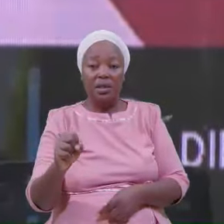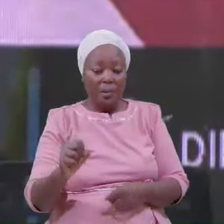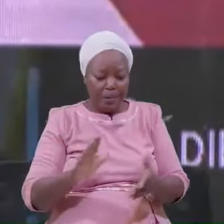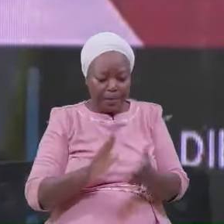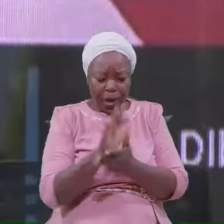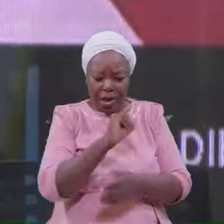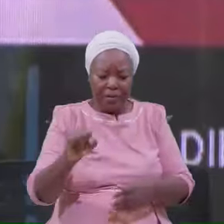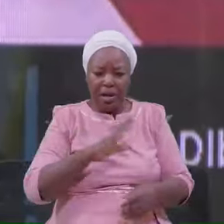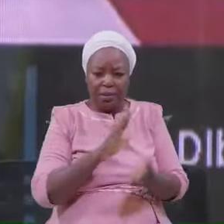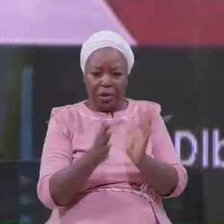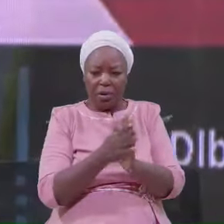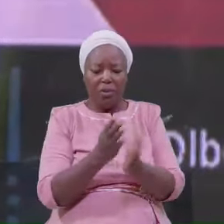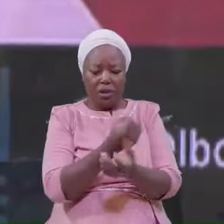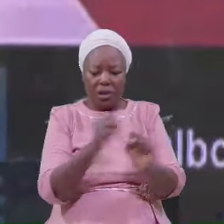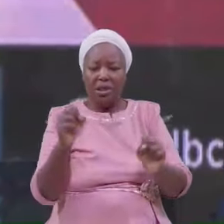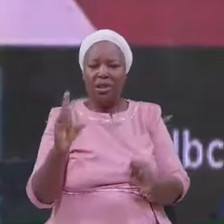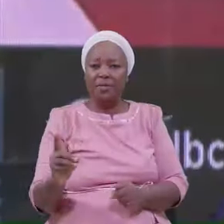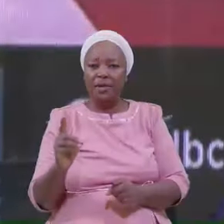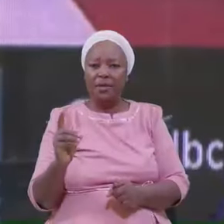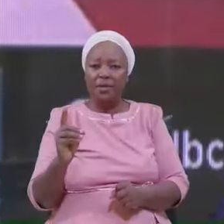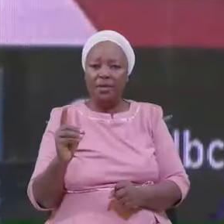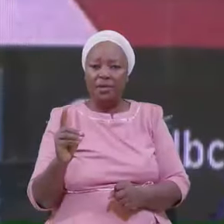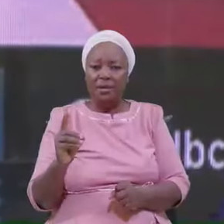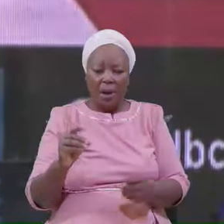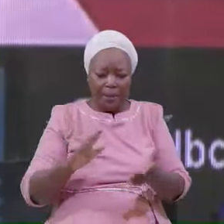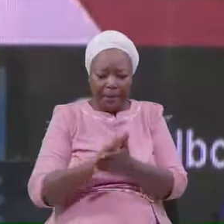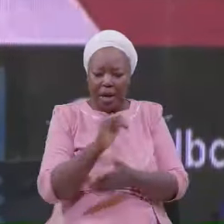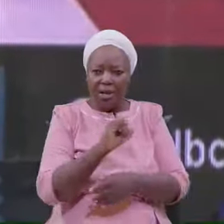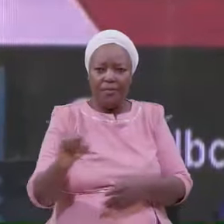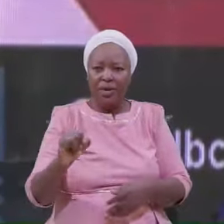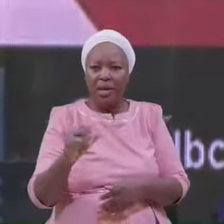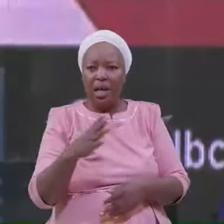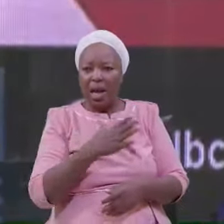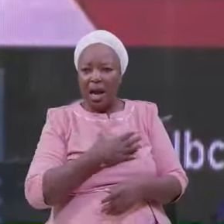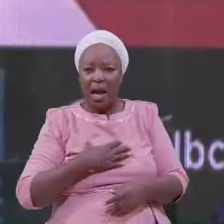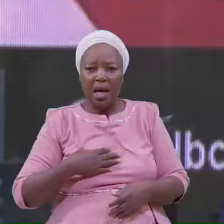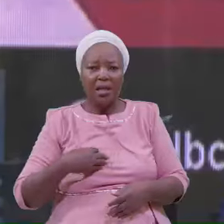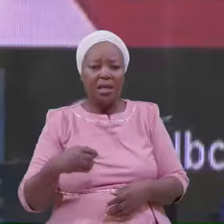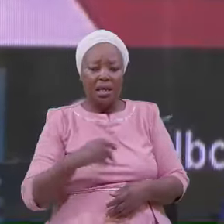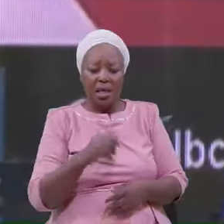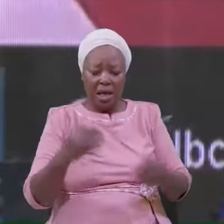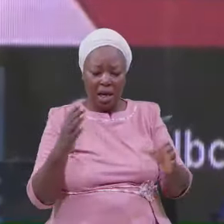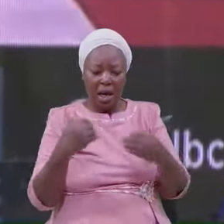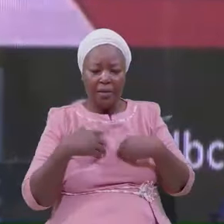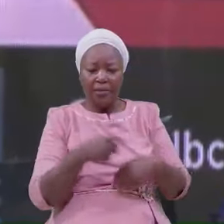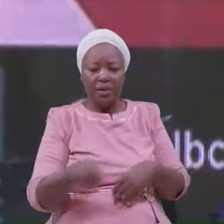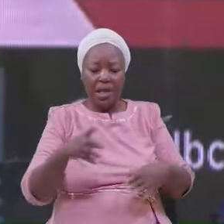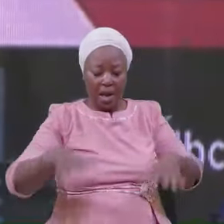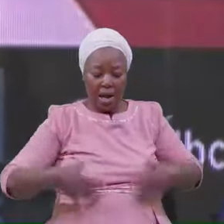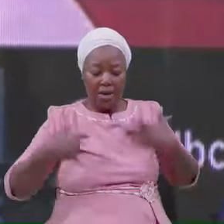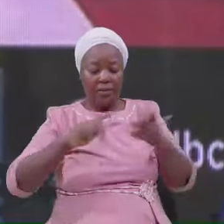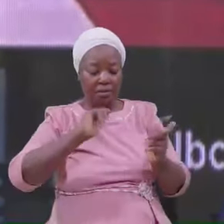saved, ang pananampalataya sa Panginoon ang magliligtas sa iyo. Their lives transformed. Ang